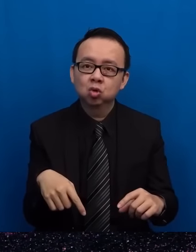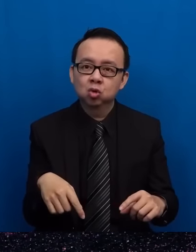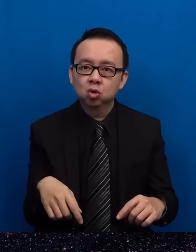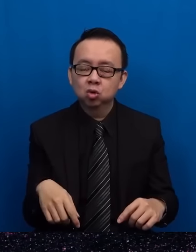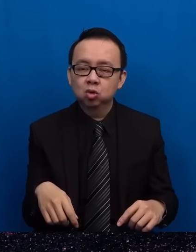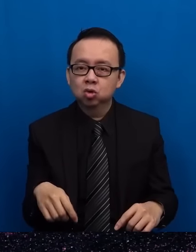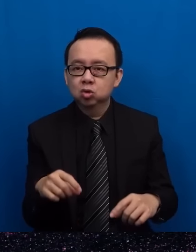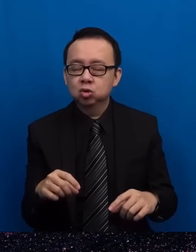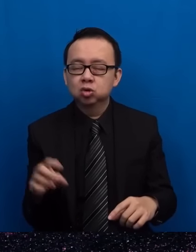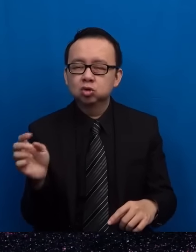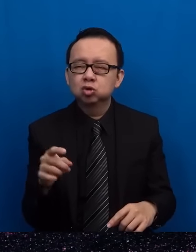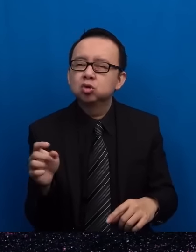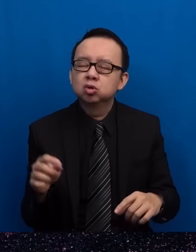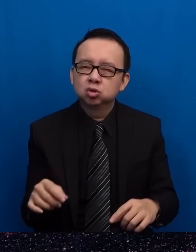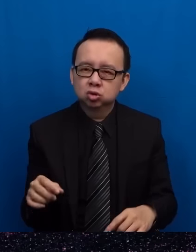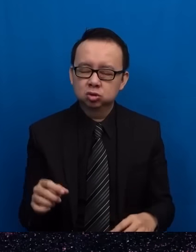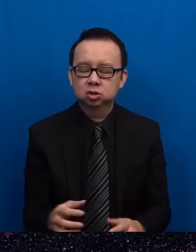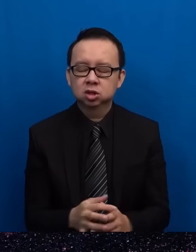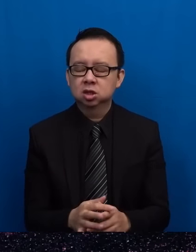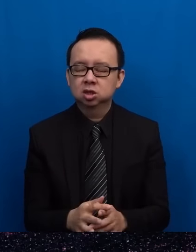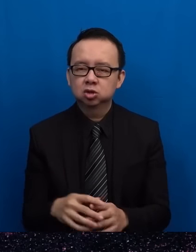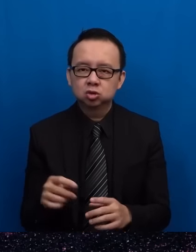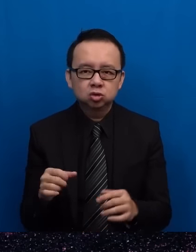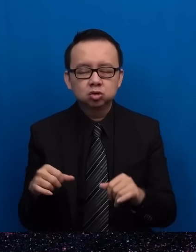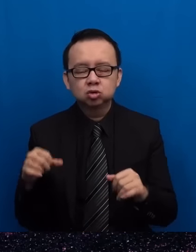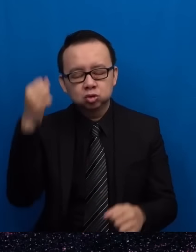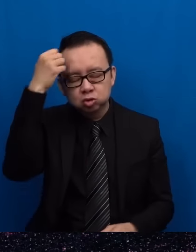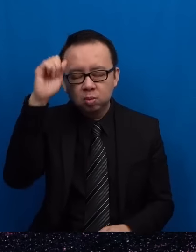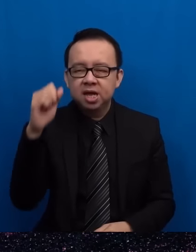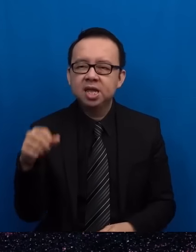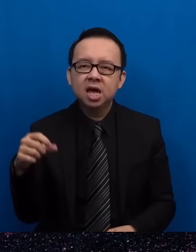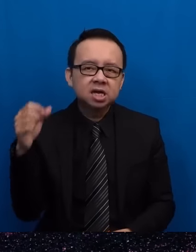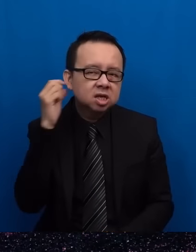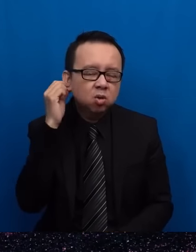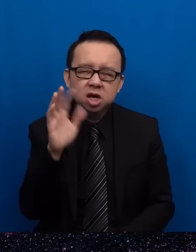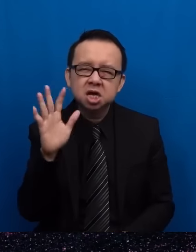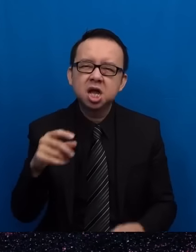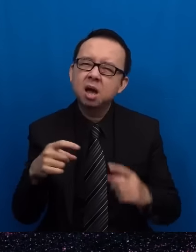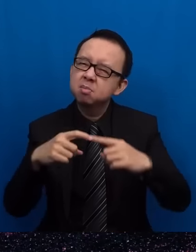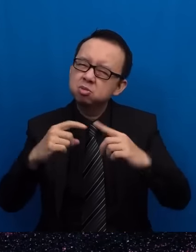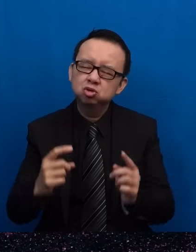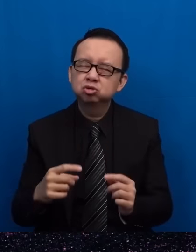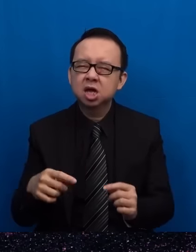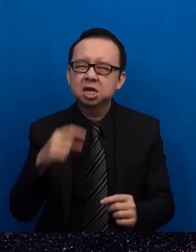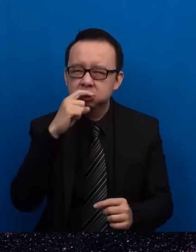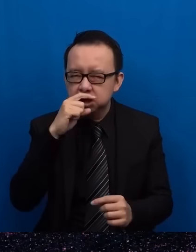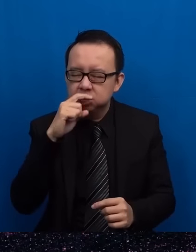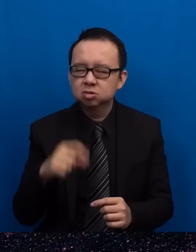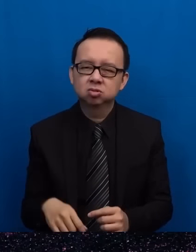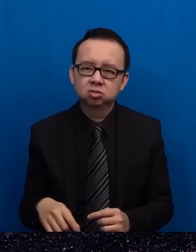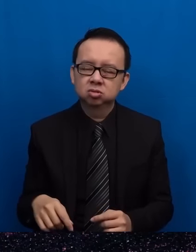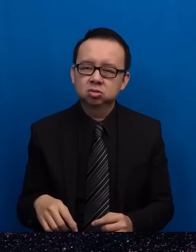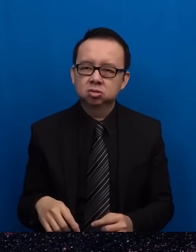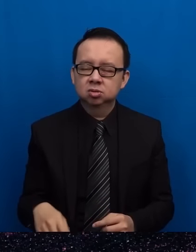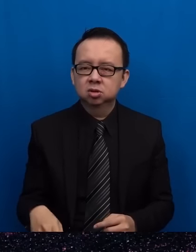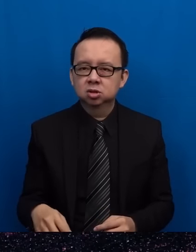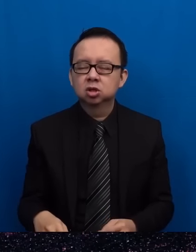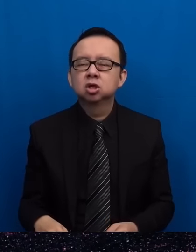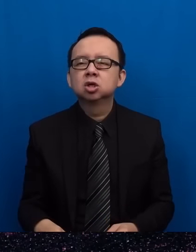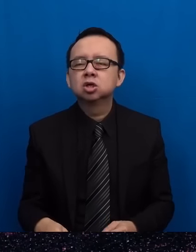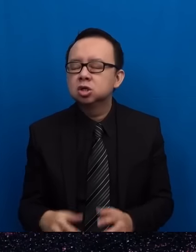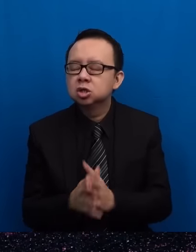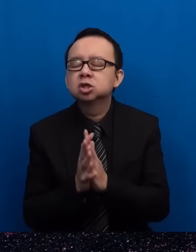putus aku. Dia tunggu di depan pintu sambil berdoa kepada Tuhan, semoga aku tidak dia lupakan. Semoga